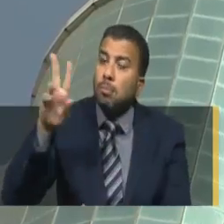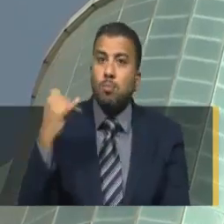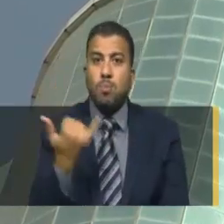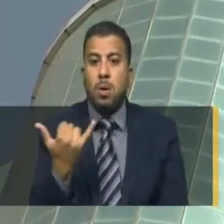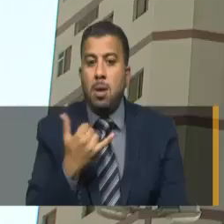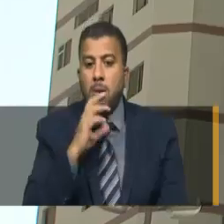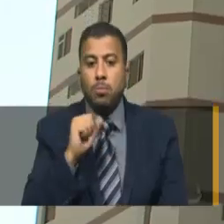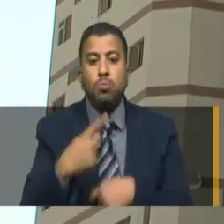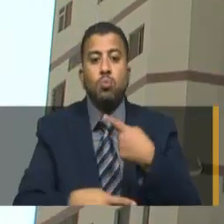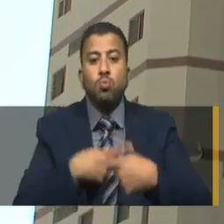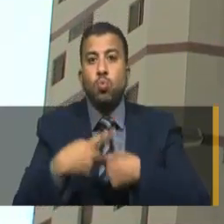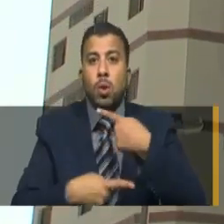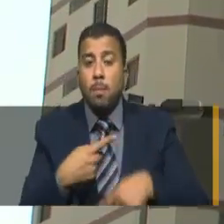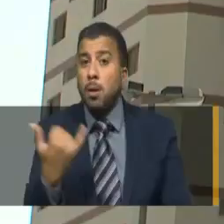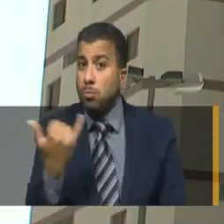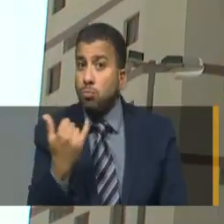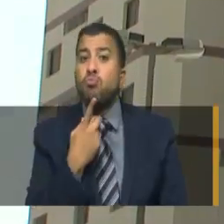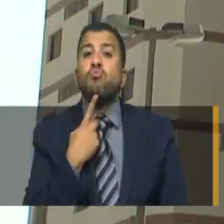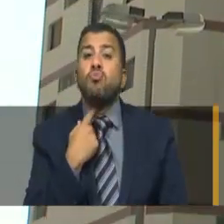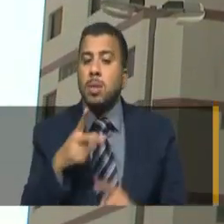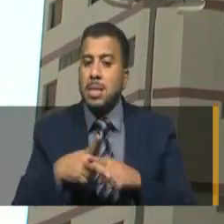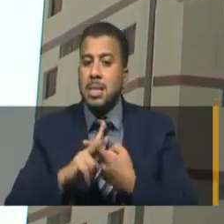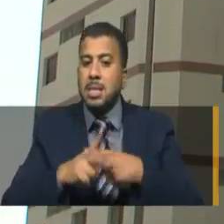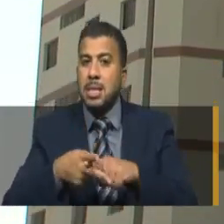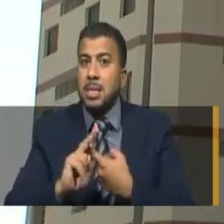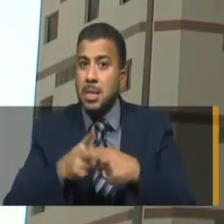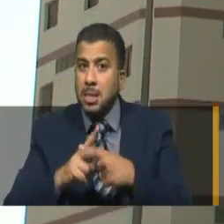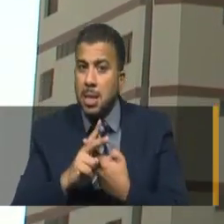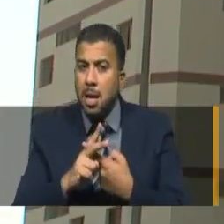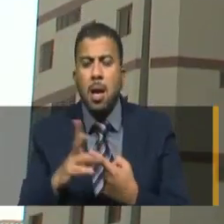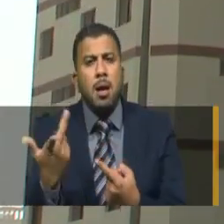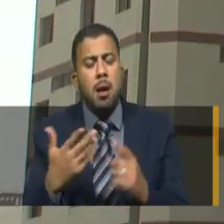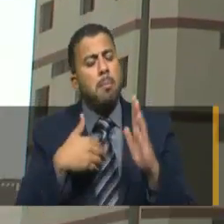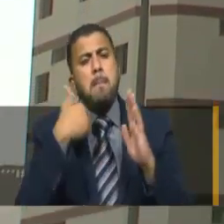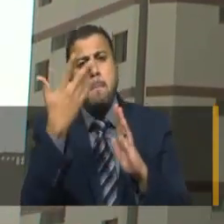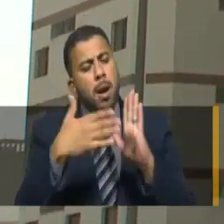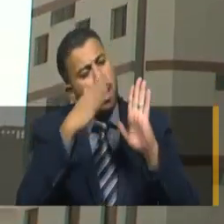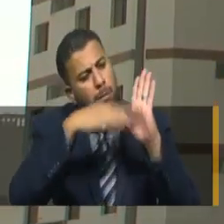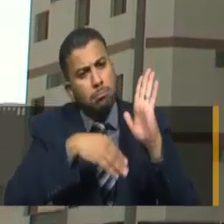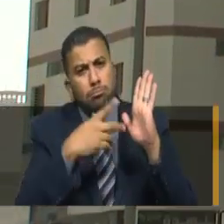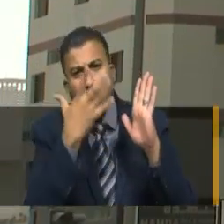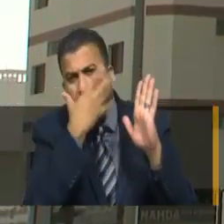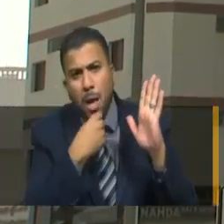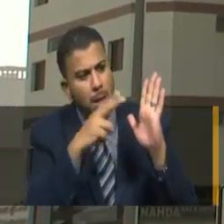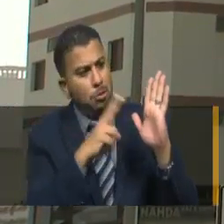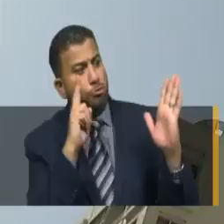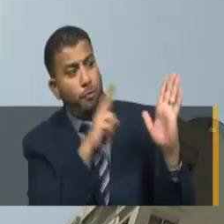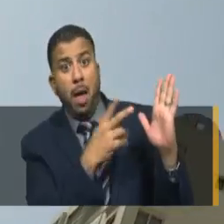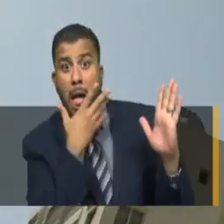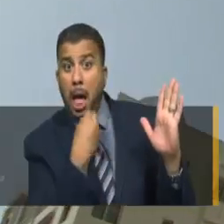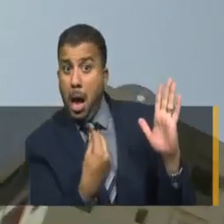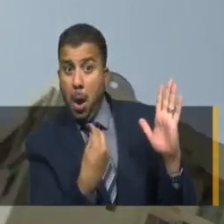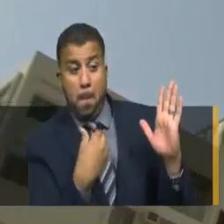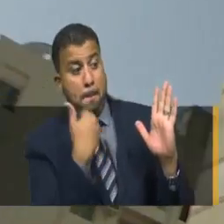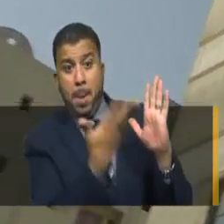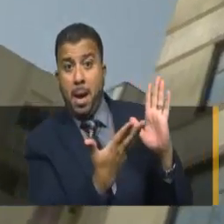يتم متابعتها ومدى حاجتها إلى أعمال الصيانة، سواء صيانة خارجية لغرض الحفاظ على المظهر العام أو